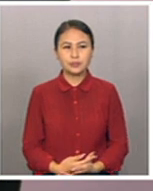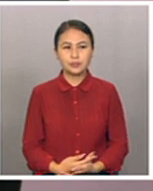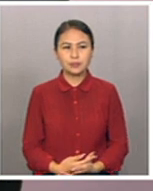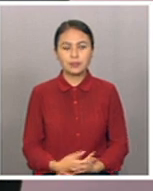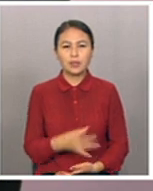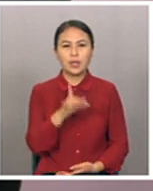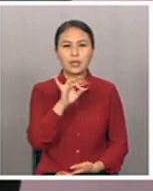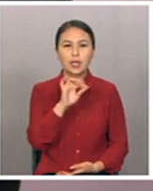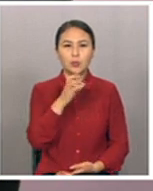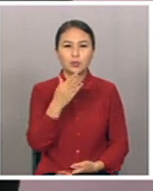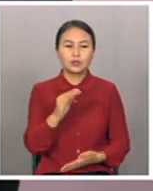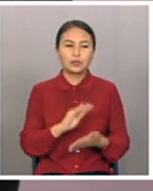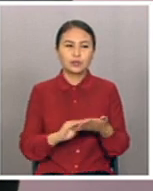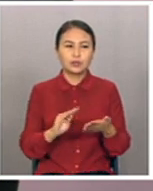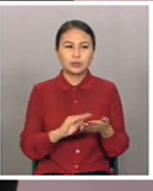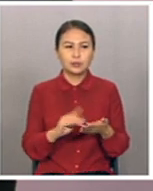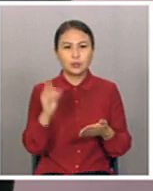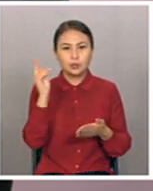Ребус шешіп үйренейік, балалар.